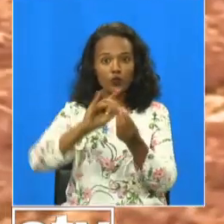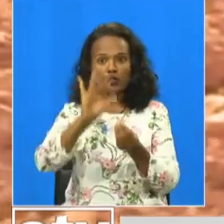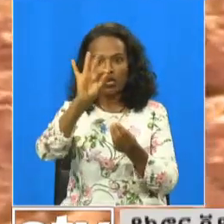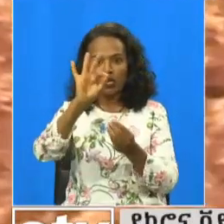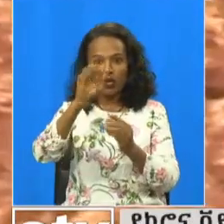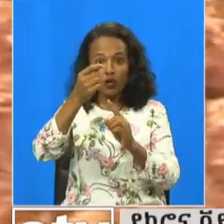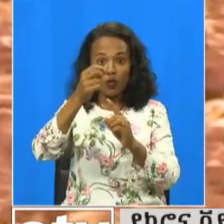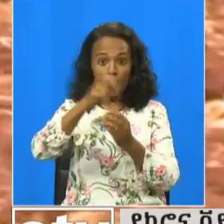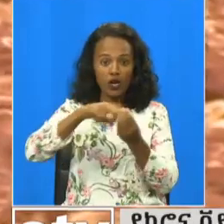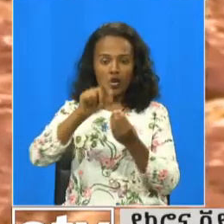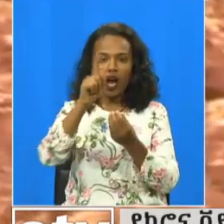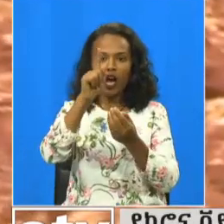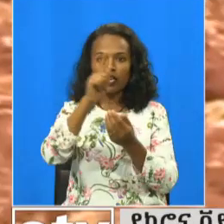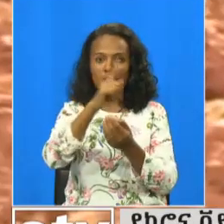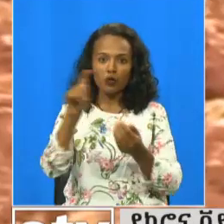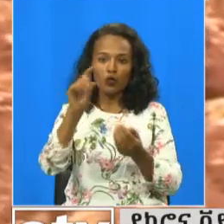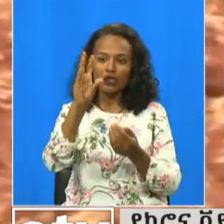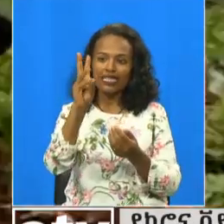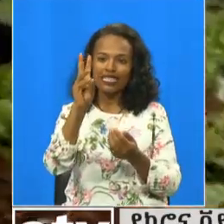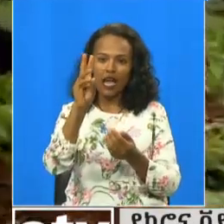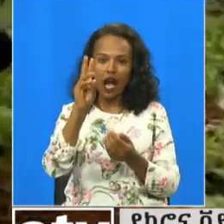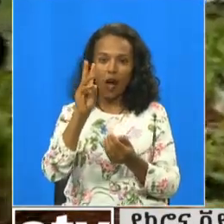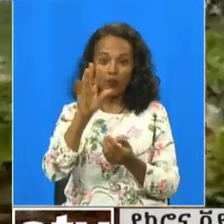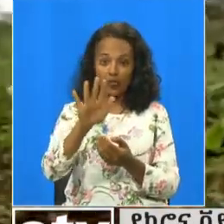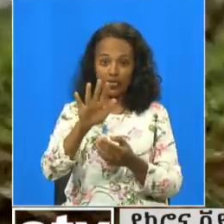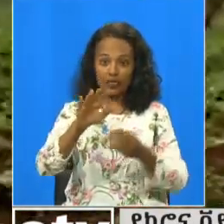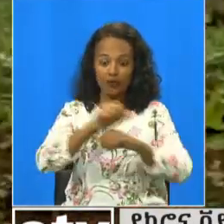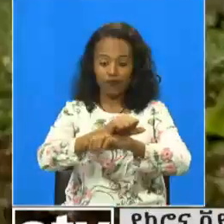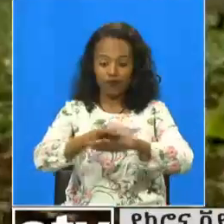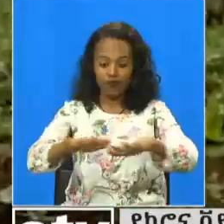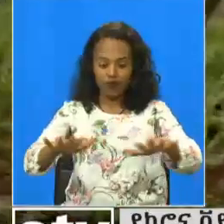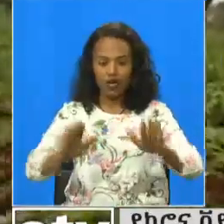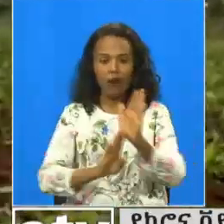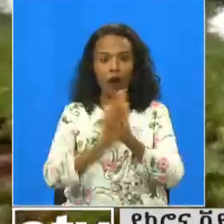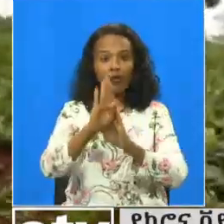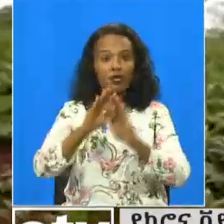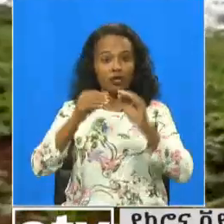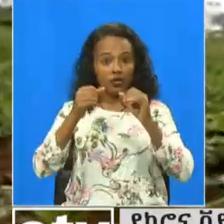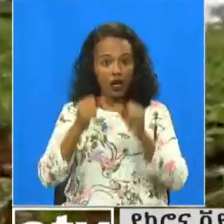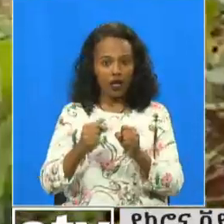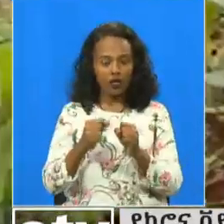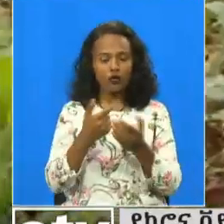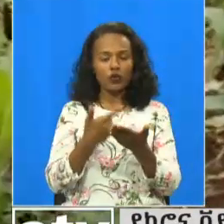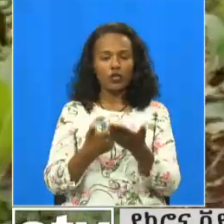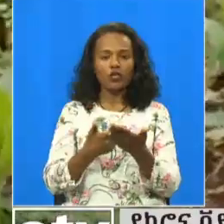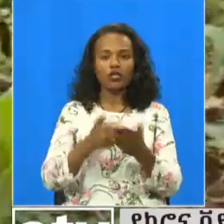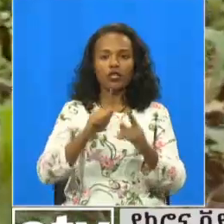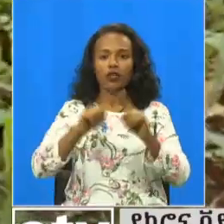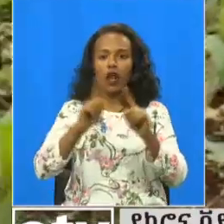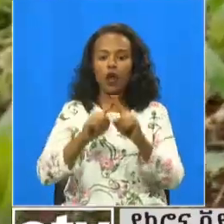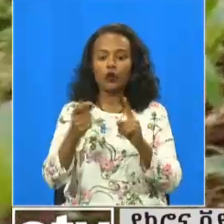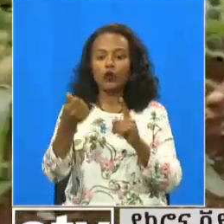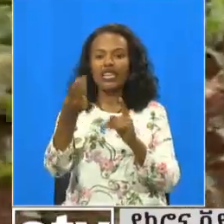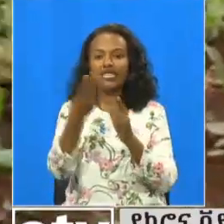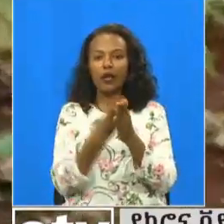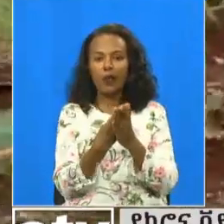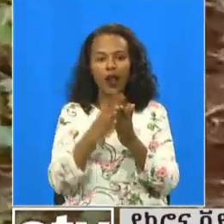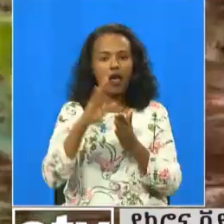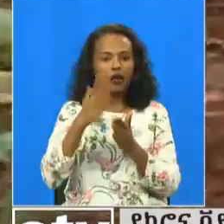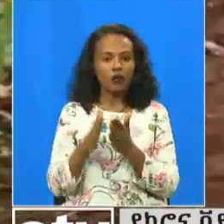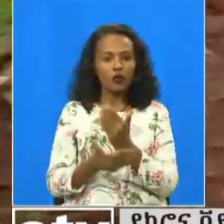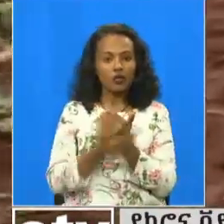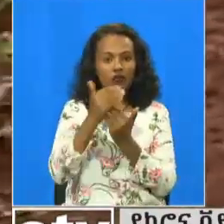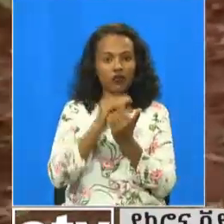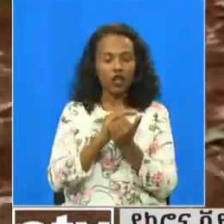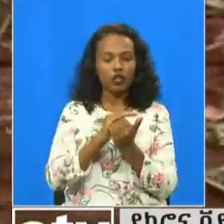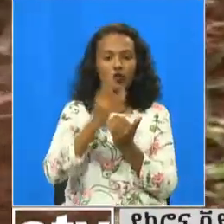ውስጥ 165000 ሄክታር መሬት በበልግ ወቅት ለማምረት ከተቀደው 93000 ሄክታር መሬት በተለያዩ የሰብል አይነቶች መሸፈናቸውን